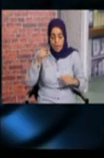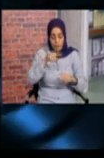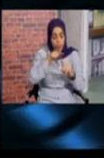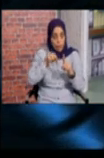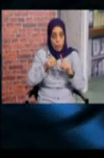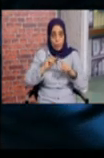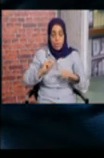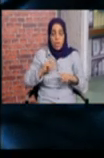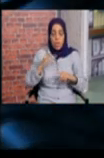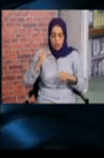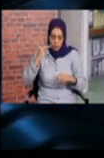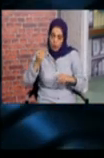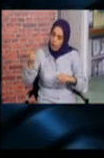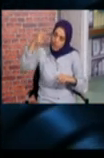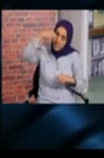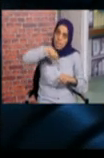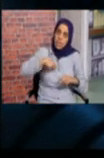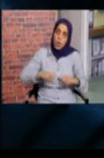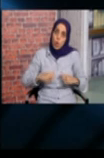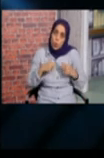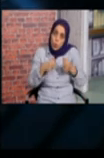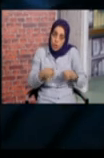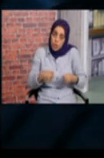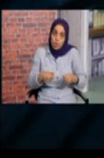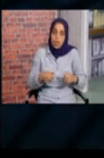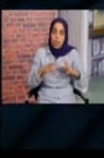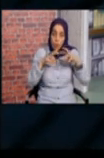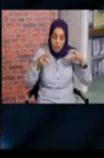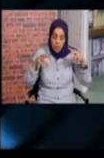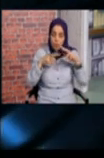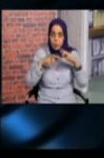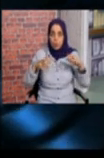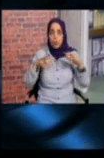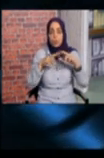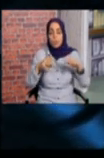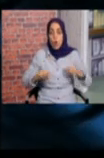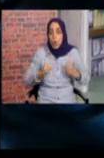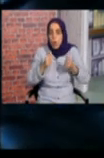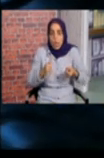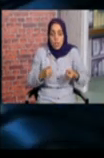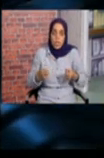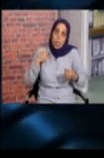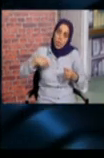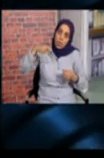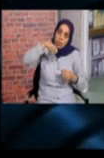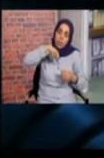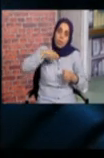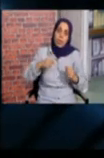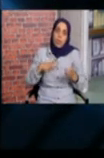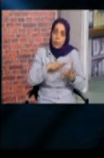ضعف النسبه العالميه، ويمكن التوقيت اللي تم اجراء فيه الدراسه يمكن كنا لسه طالعين من